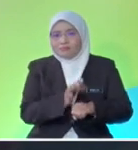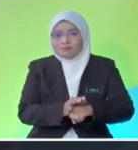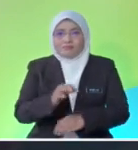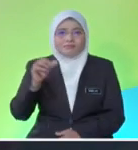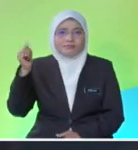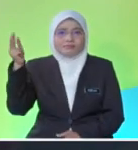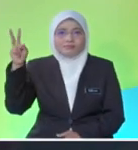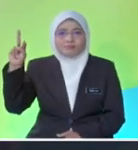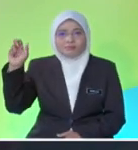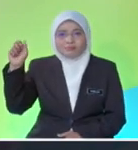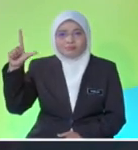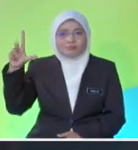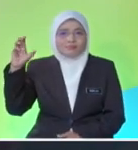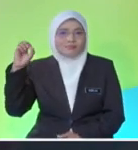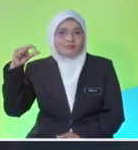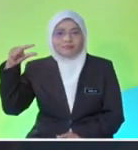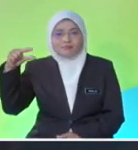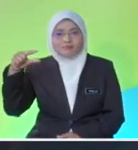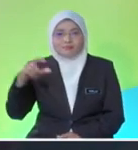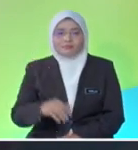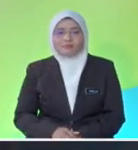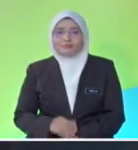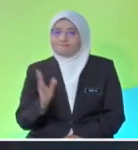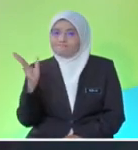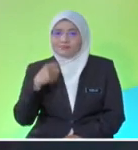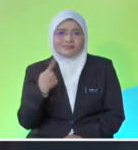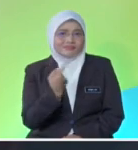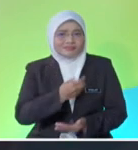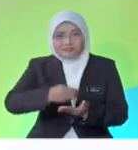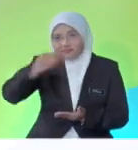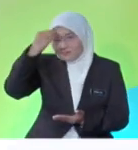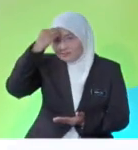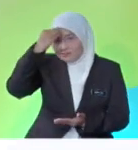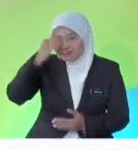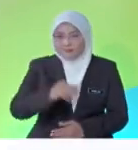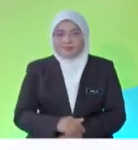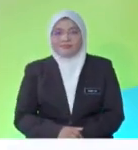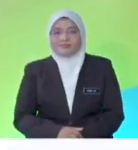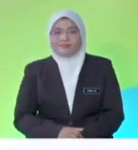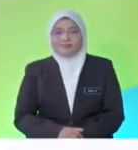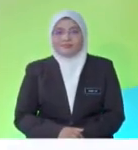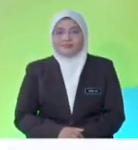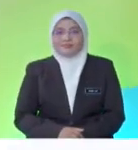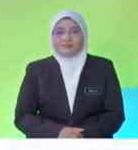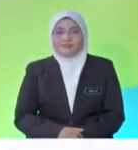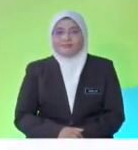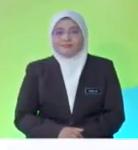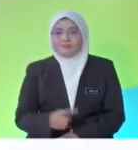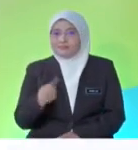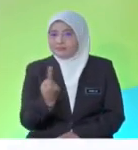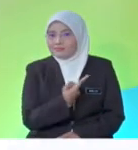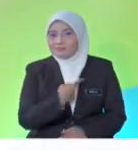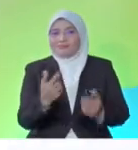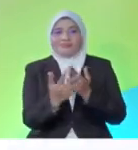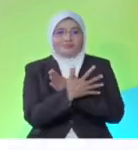betul. Jadi hari ini kita belajar sama-sama ya. Okey, boleh. Baiklah murid-murid, kita akan sambung belajar selepas ini. Kita rehat seketika.